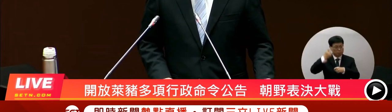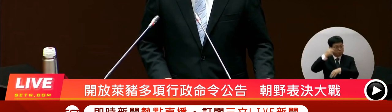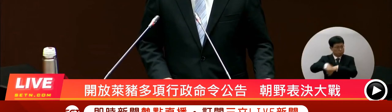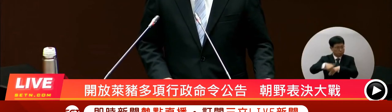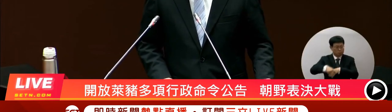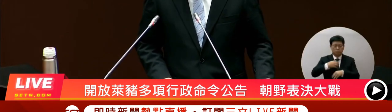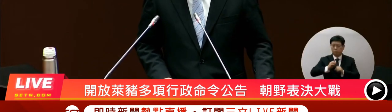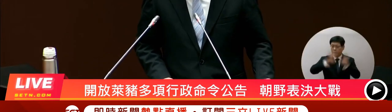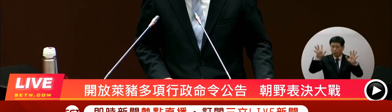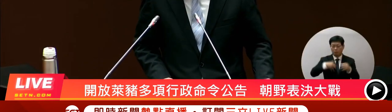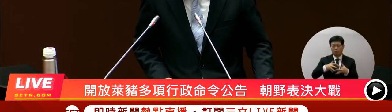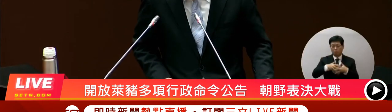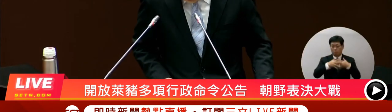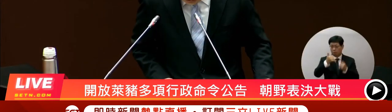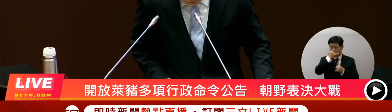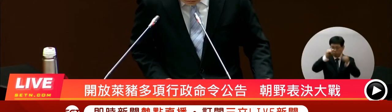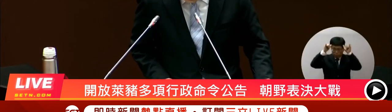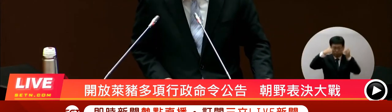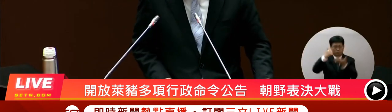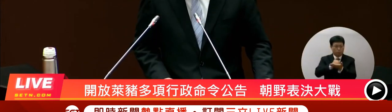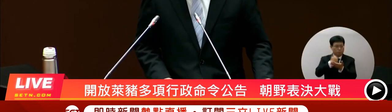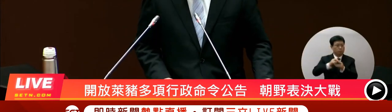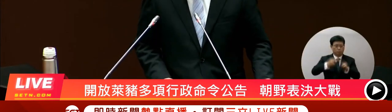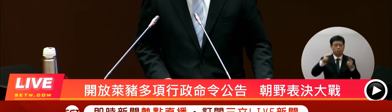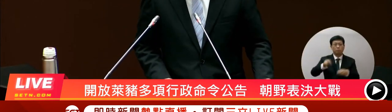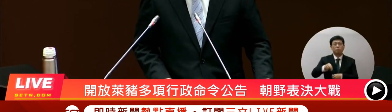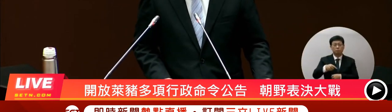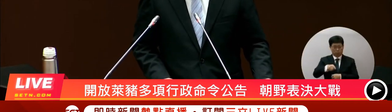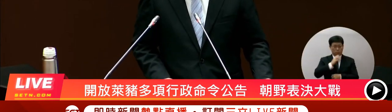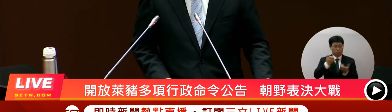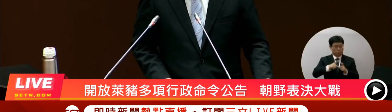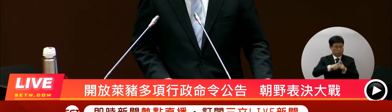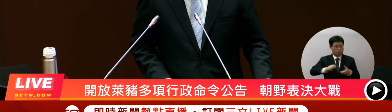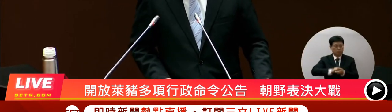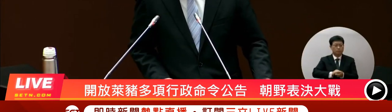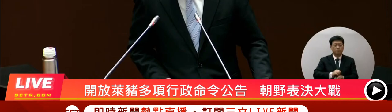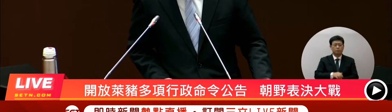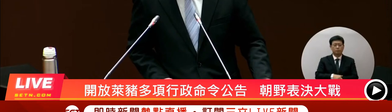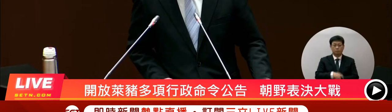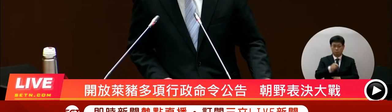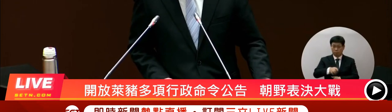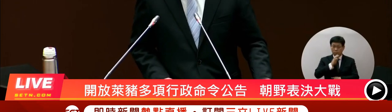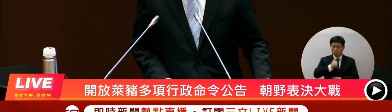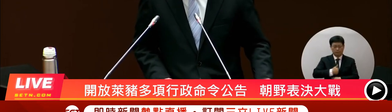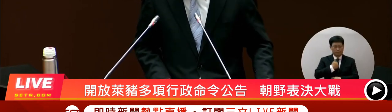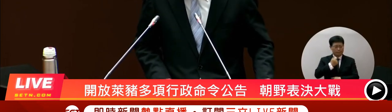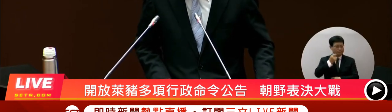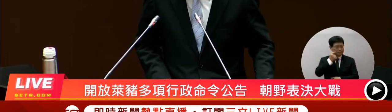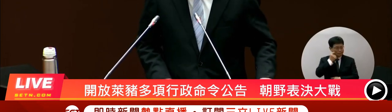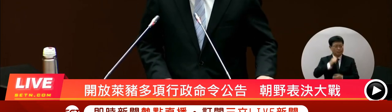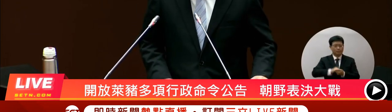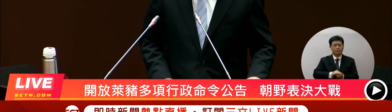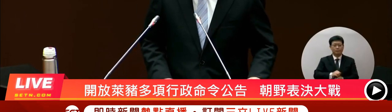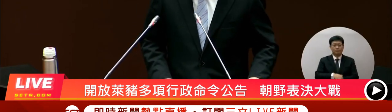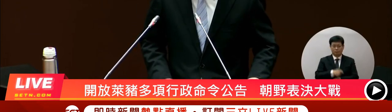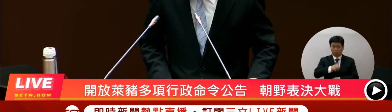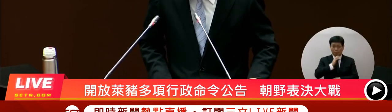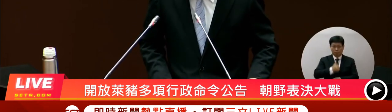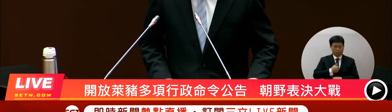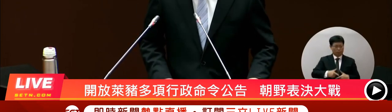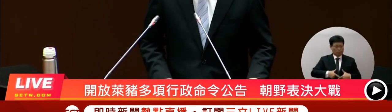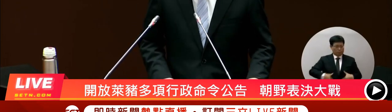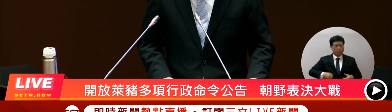宽美猪美牛进口，这是一个重大的决定，这是一个困难的决定，这是一个